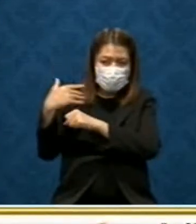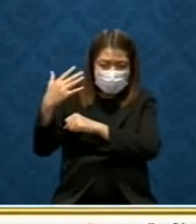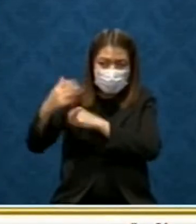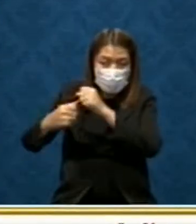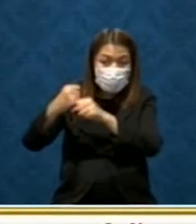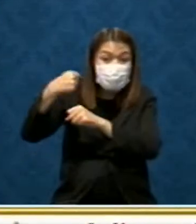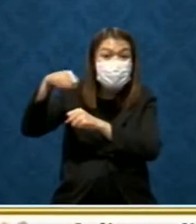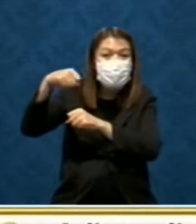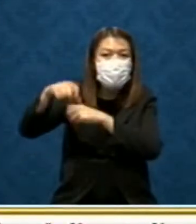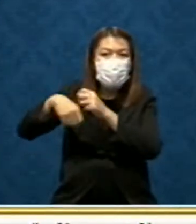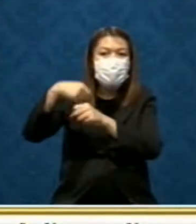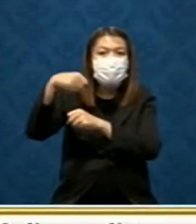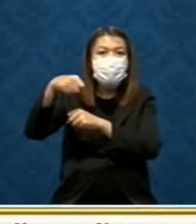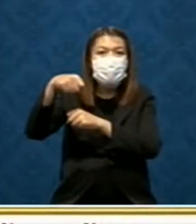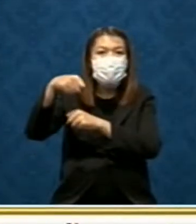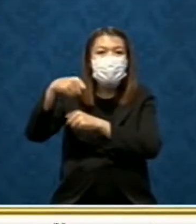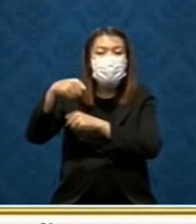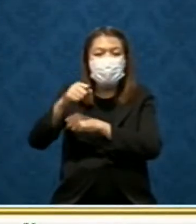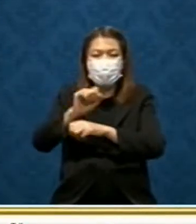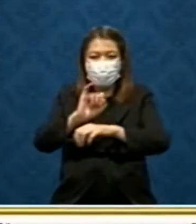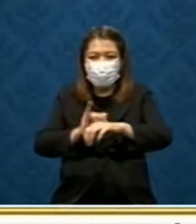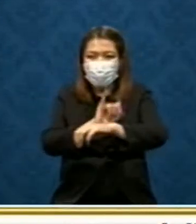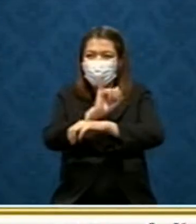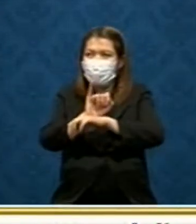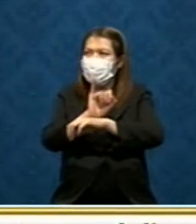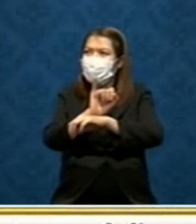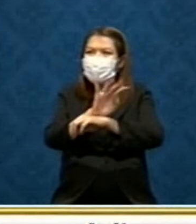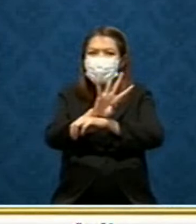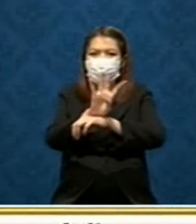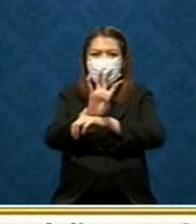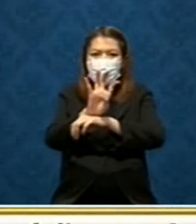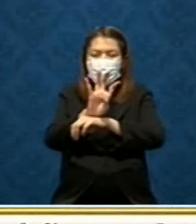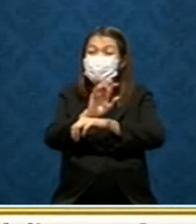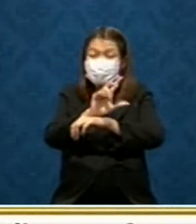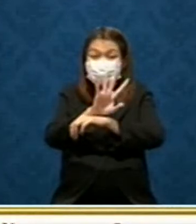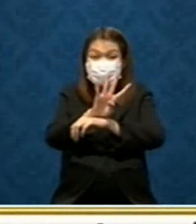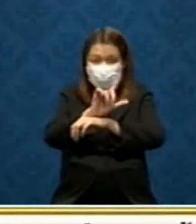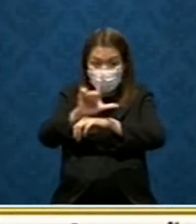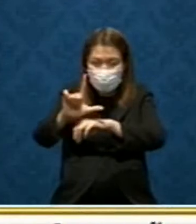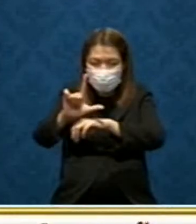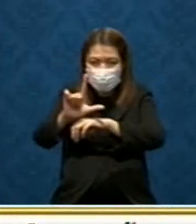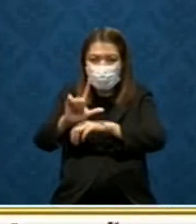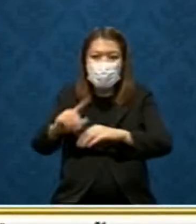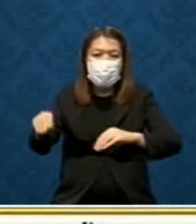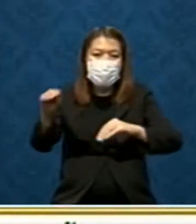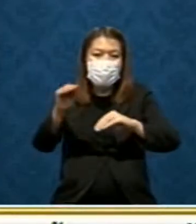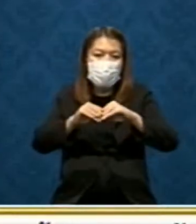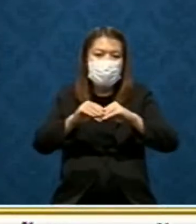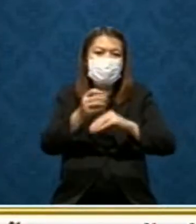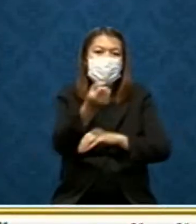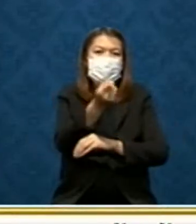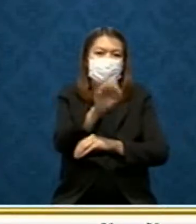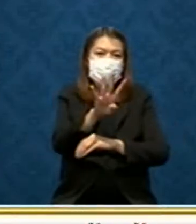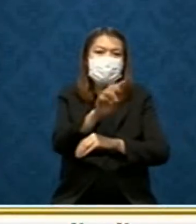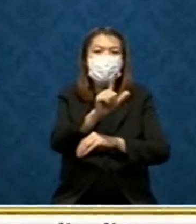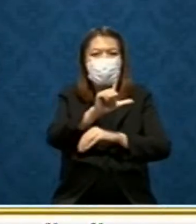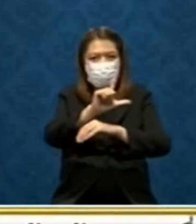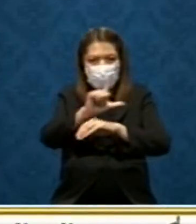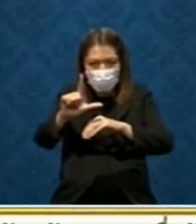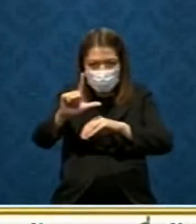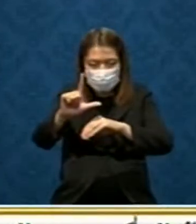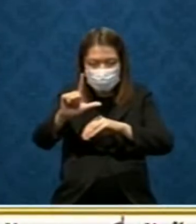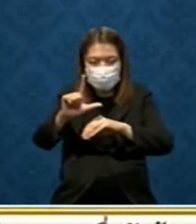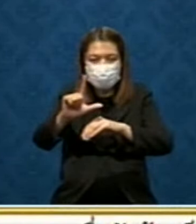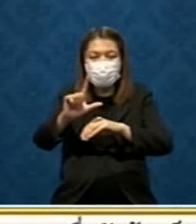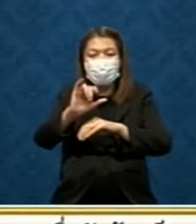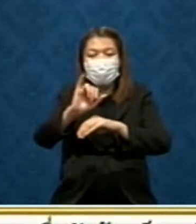รอบ 10 ป รอบ 10 ปี จาก 4 ลานไล่ เพิ่มขนเป็น 14 ล้านไ่แร